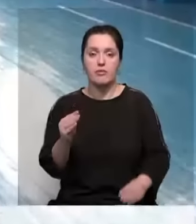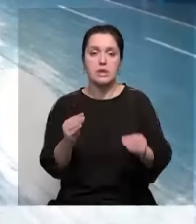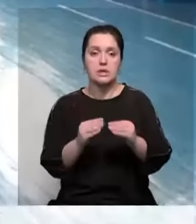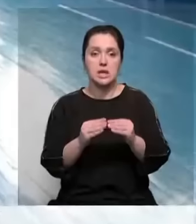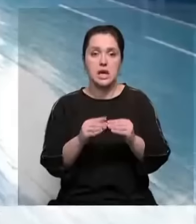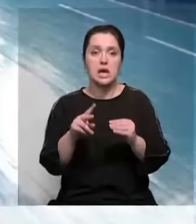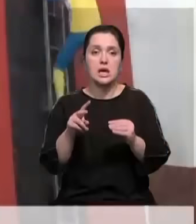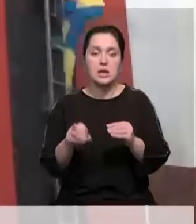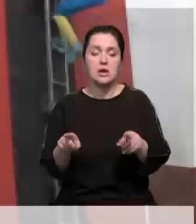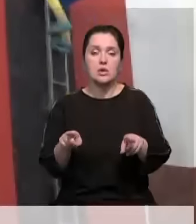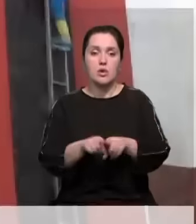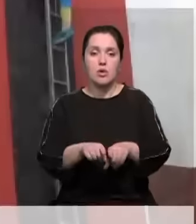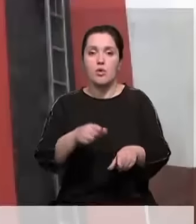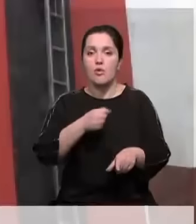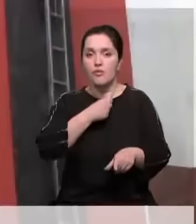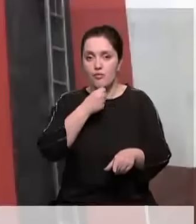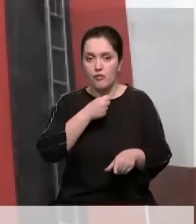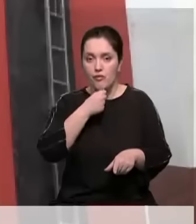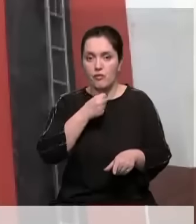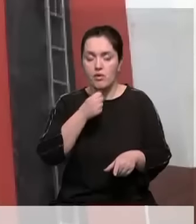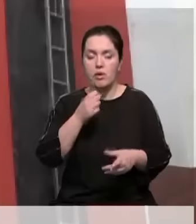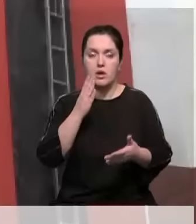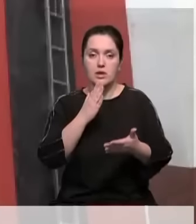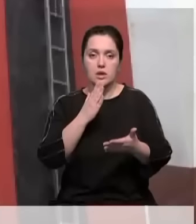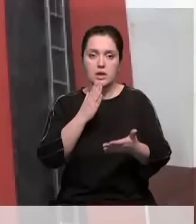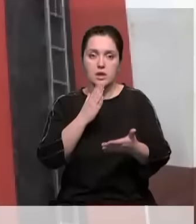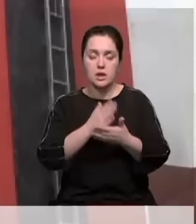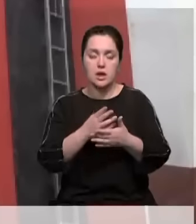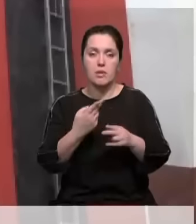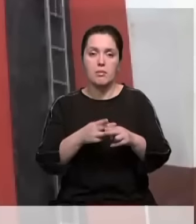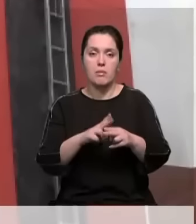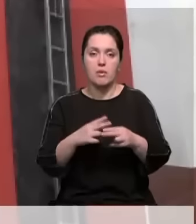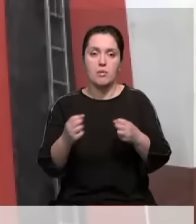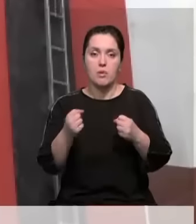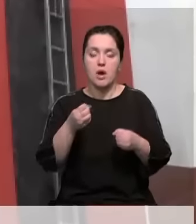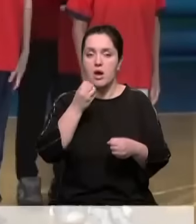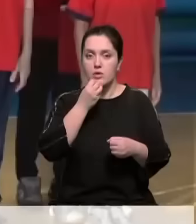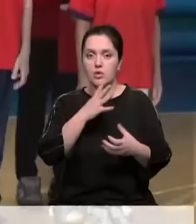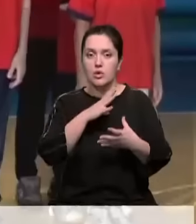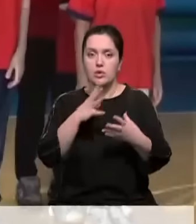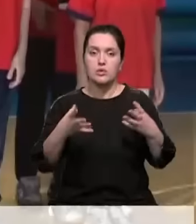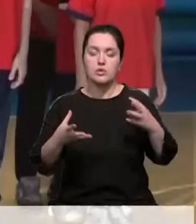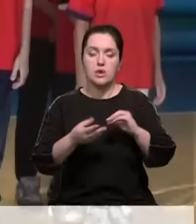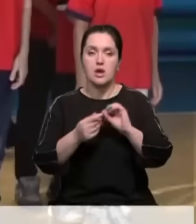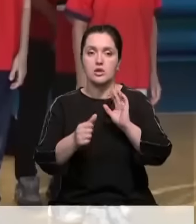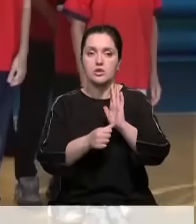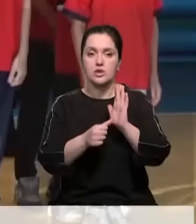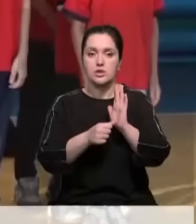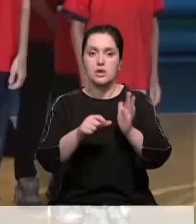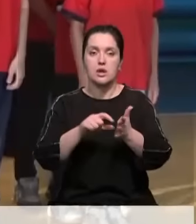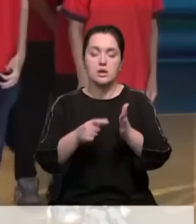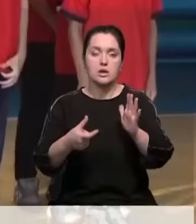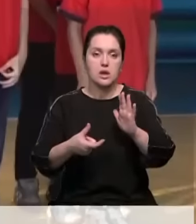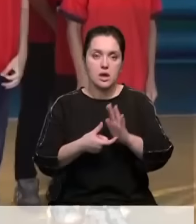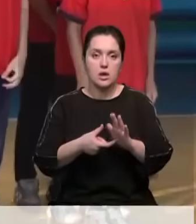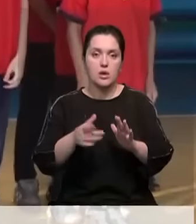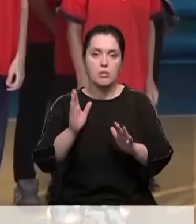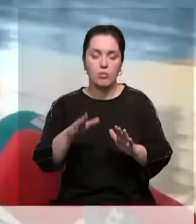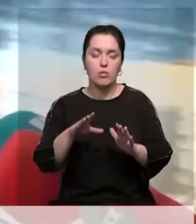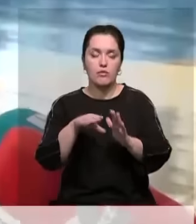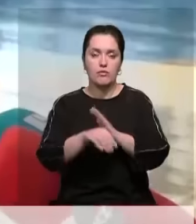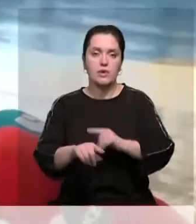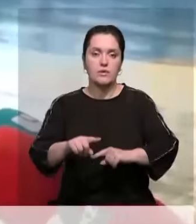таком возрасте он уже демонстрирует в нелегком пожарно-спасательном спорте хорошие результаты. Шестиклассник настроен одолеть своих соперников и выйти в